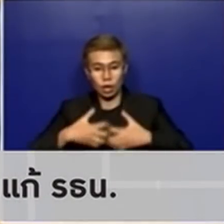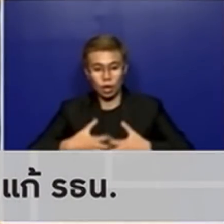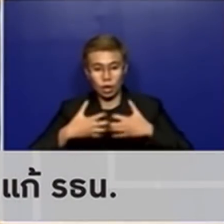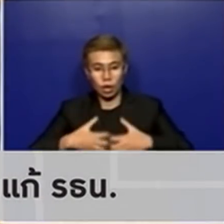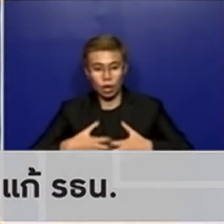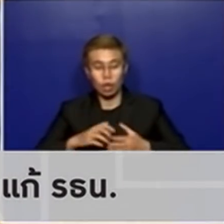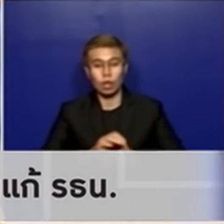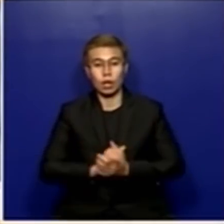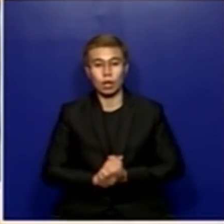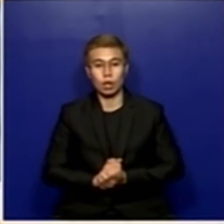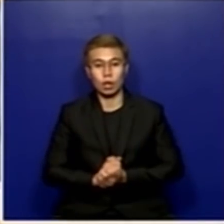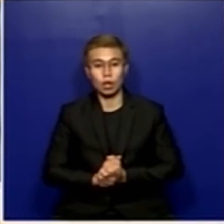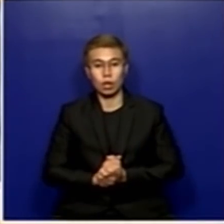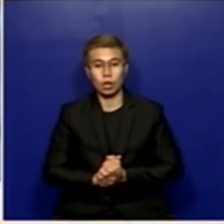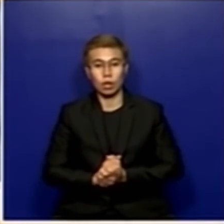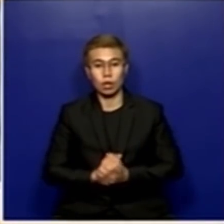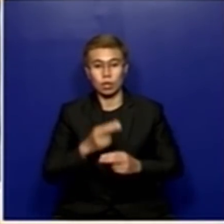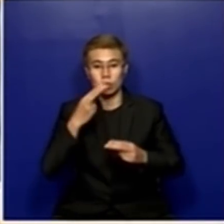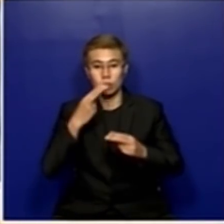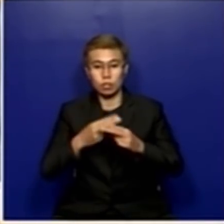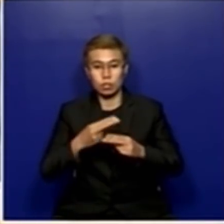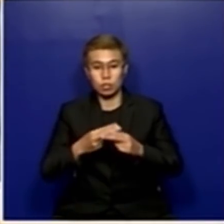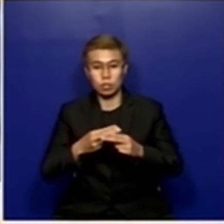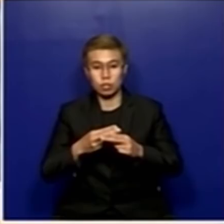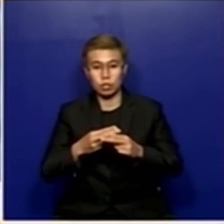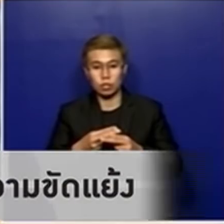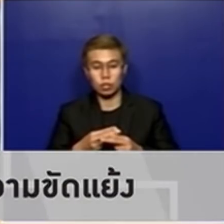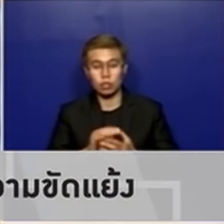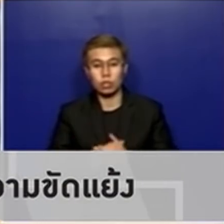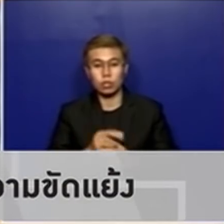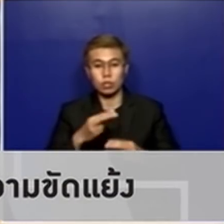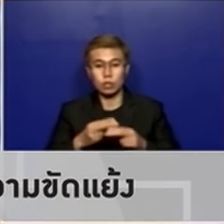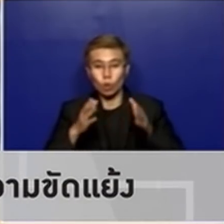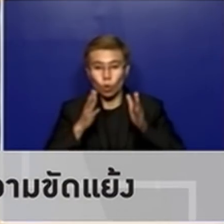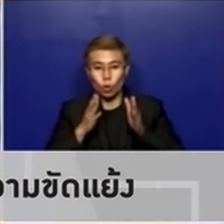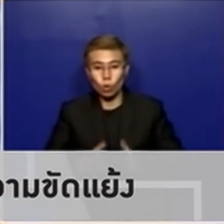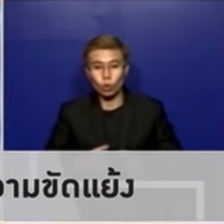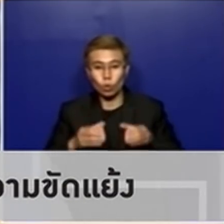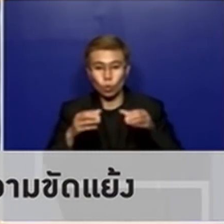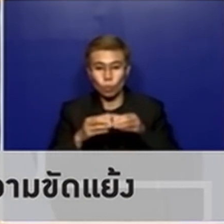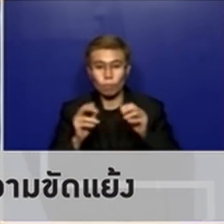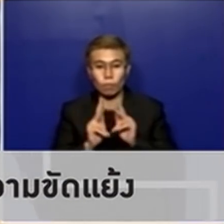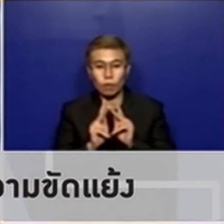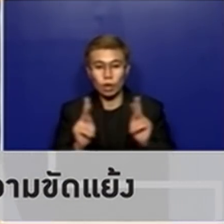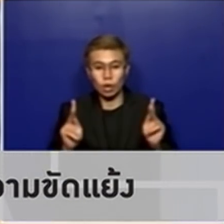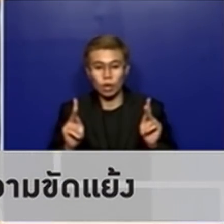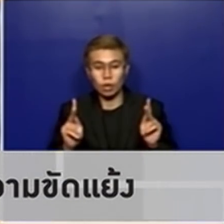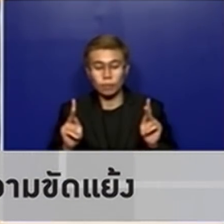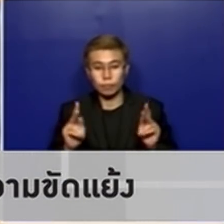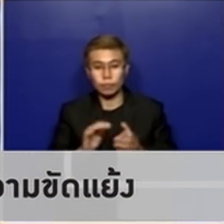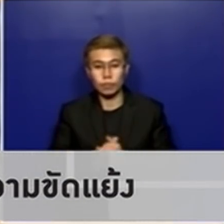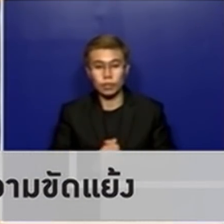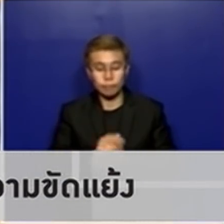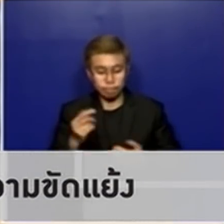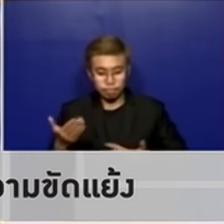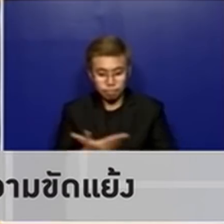ครับตามสูตรที่ไอลอว์เคยนำเสนออย่างไรก็ดีก็เดี๋ยวนะอาจารย์สุโรจน์มีคาดหวังอะไรกับการแก้ไขรัฐธรรมนูญเลยฮะนี่ถึงช่วง